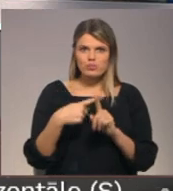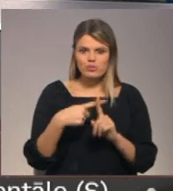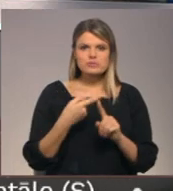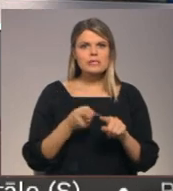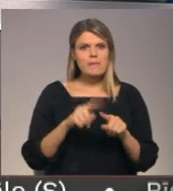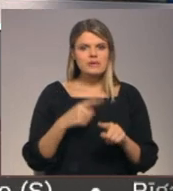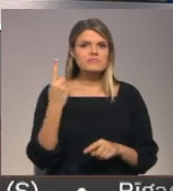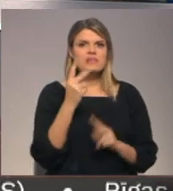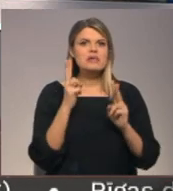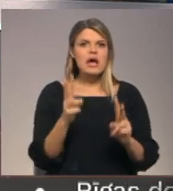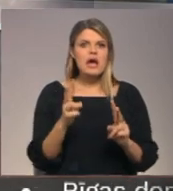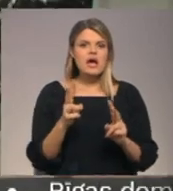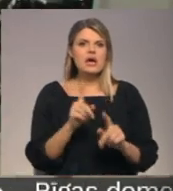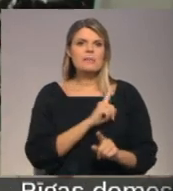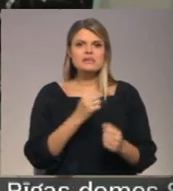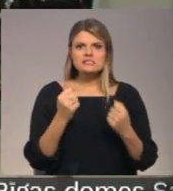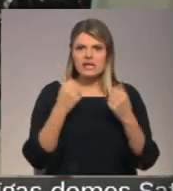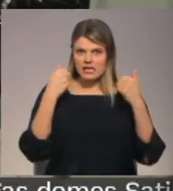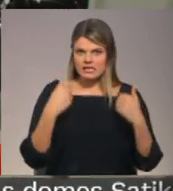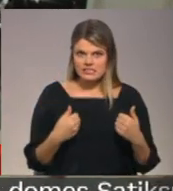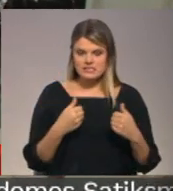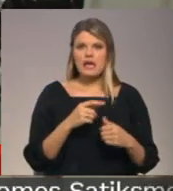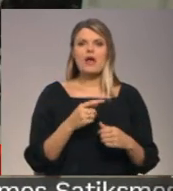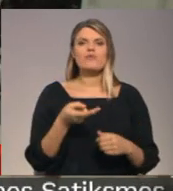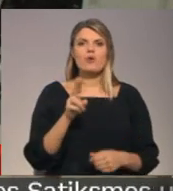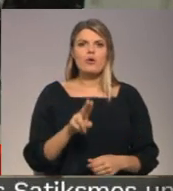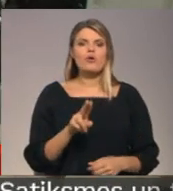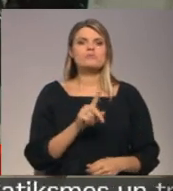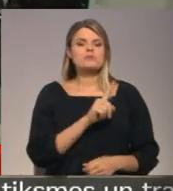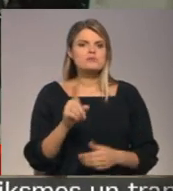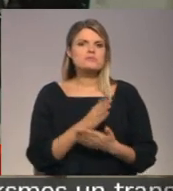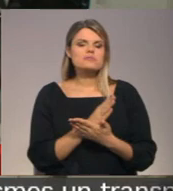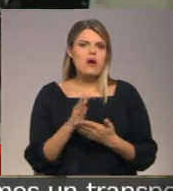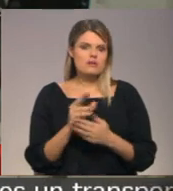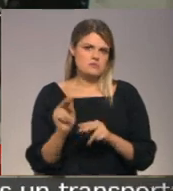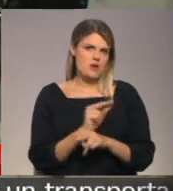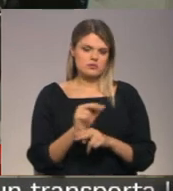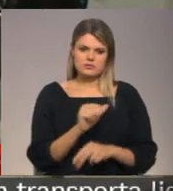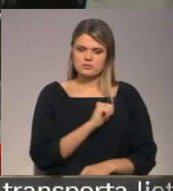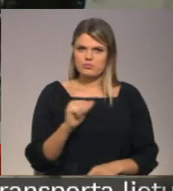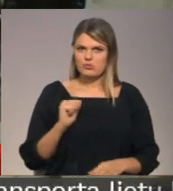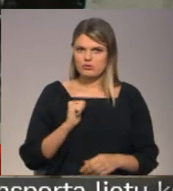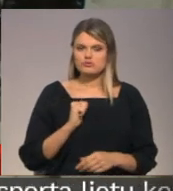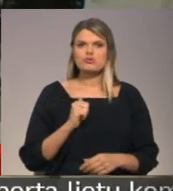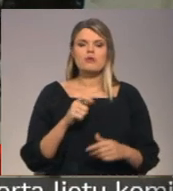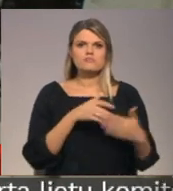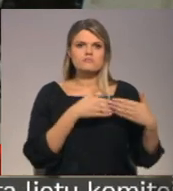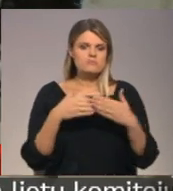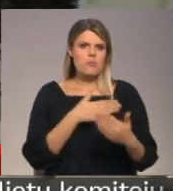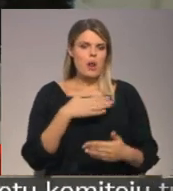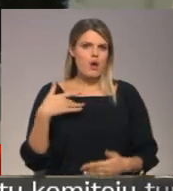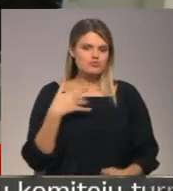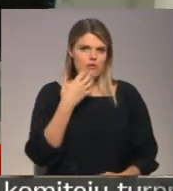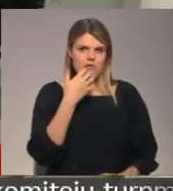un turpināja Kinca. Blakus telpā pacients ir ievests ar gripu un jau ar gripas izraisītu komplikāciju plaušu